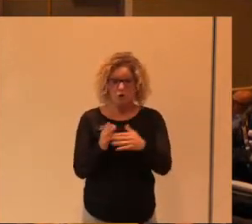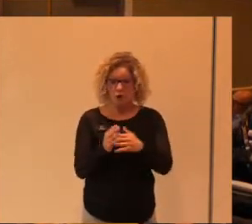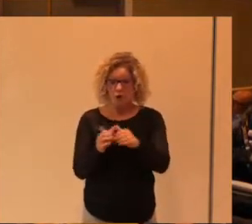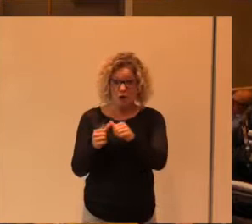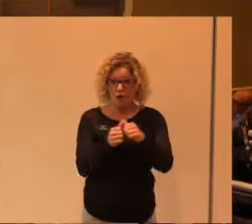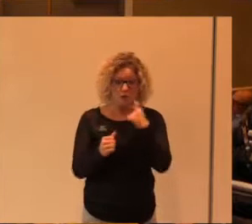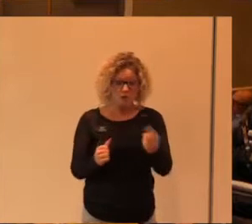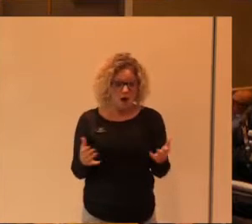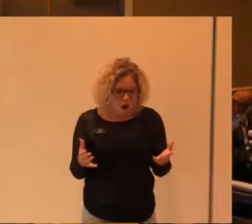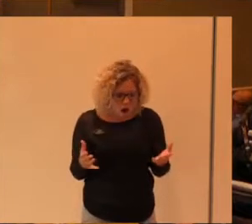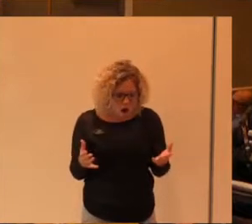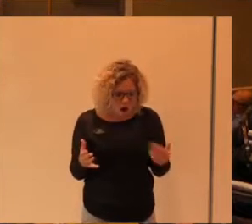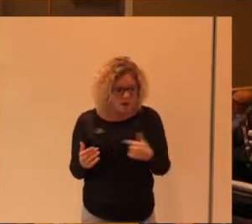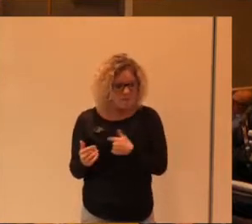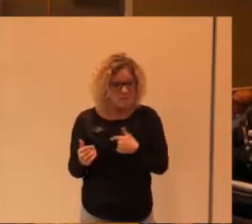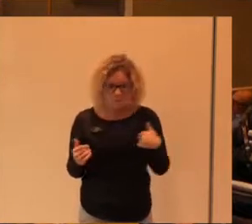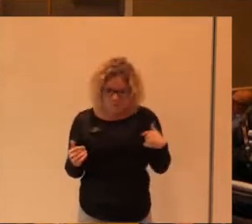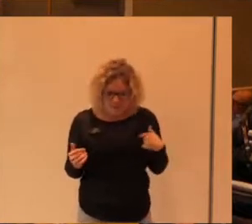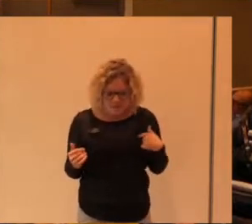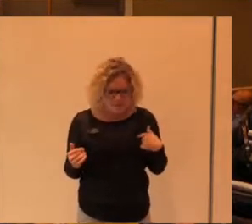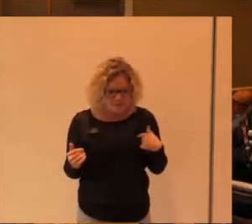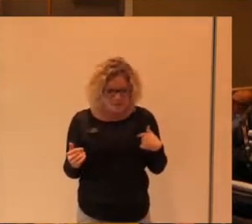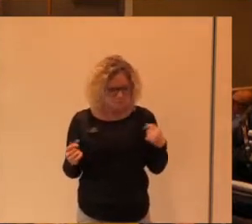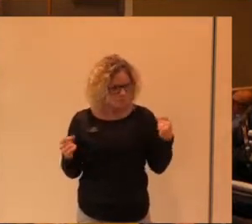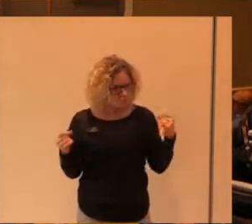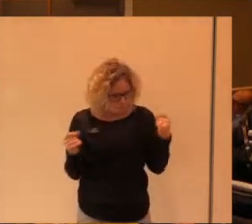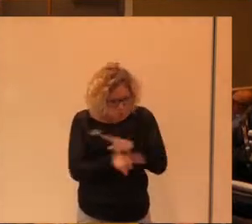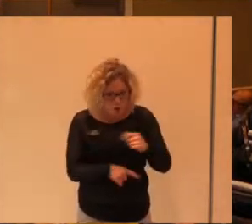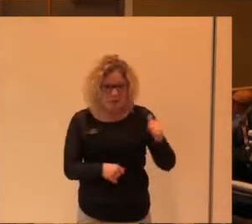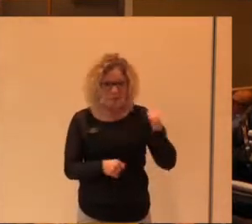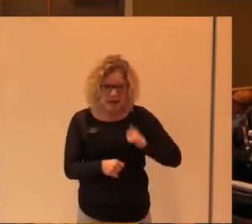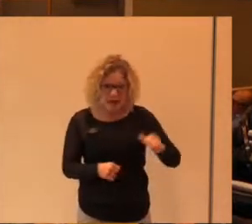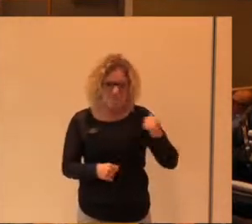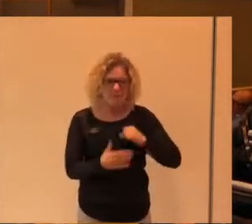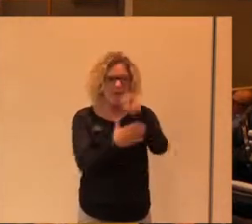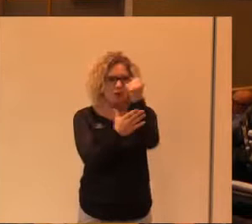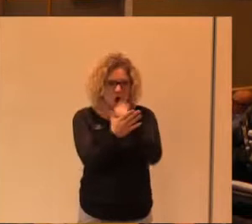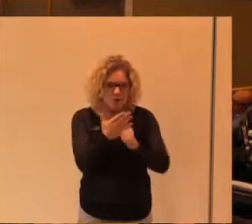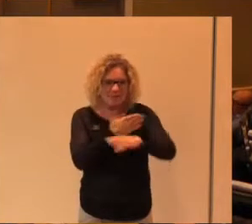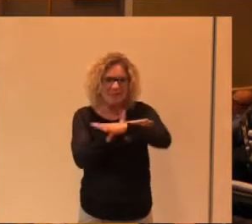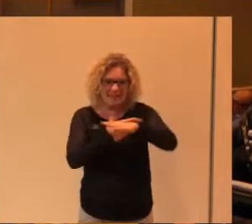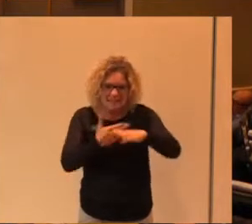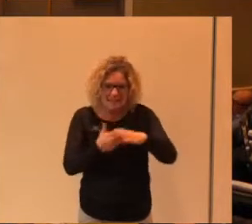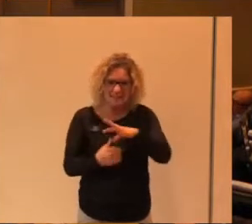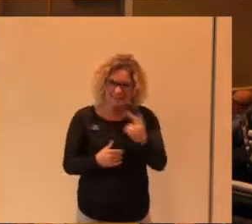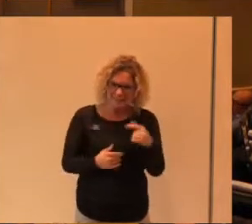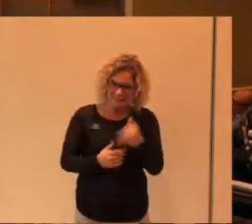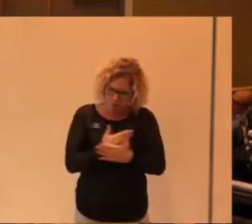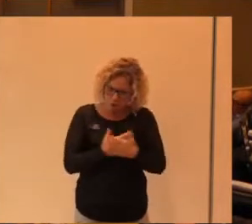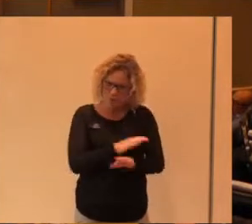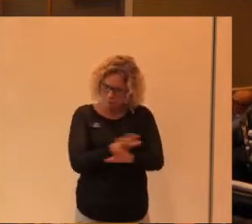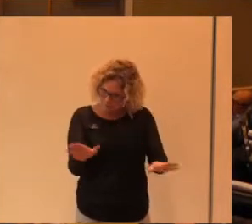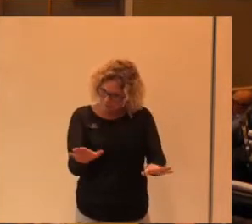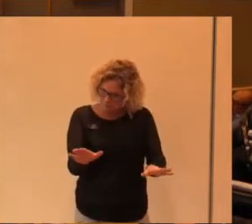så här. Vi kan inte tänka oss att använda grafiska gränssnitt i datorerna.